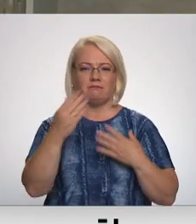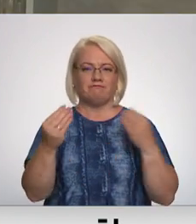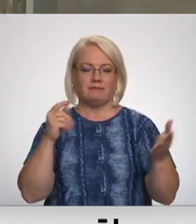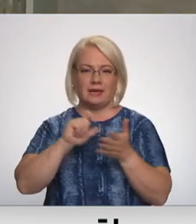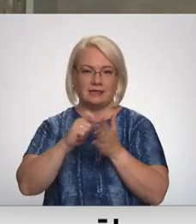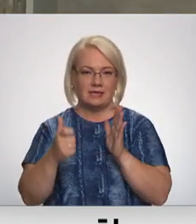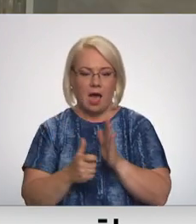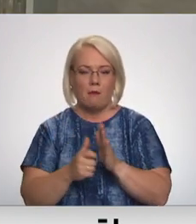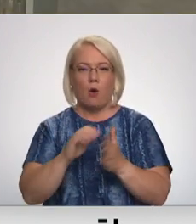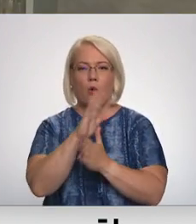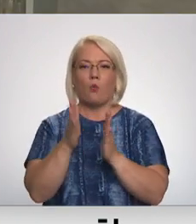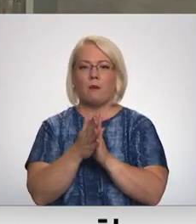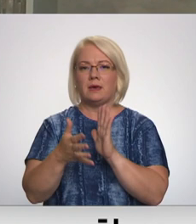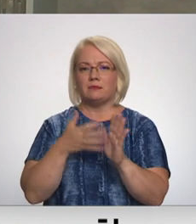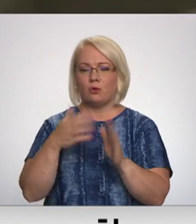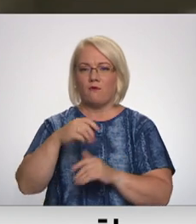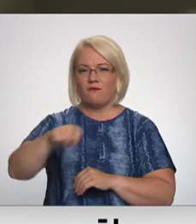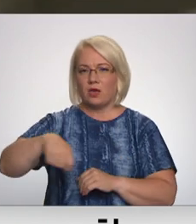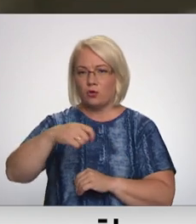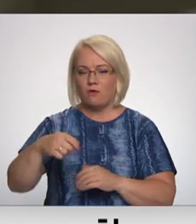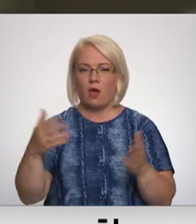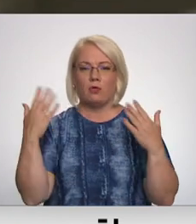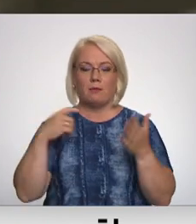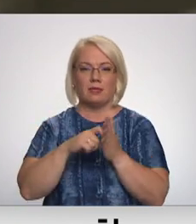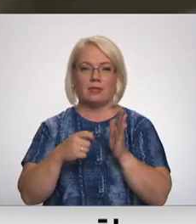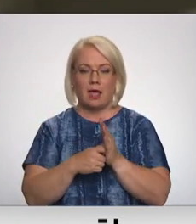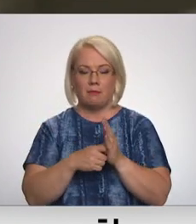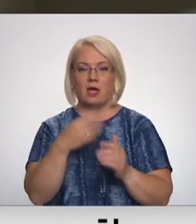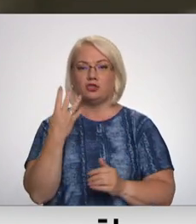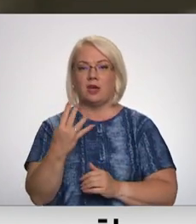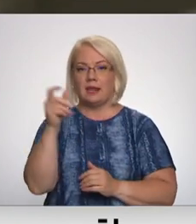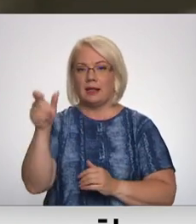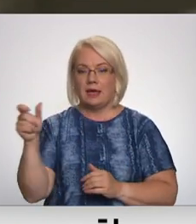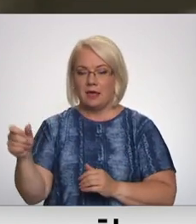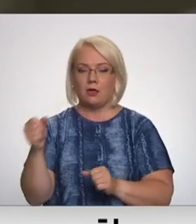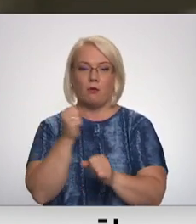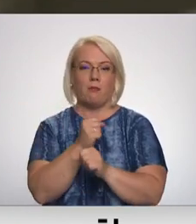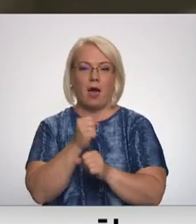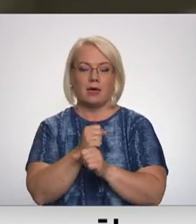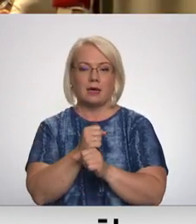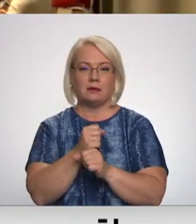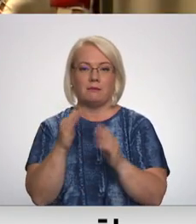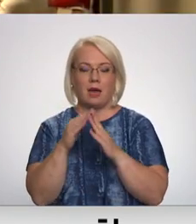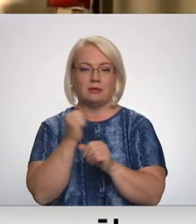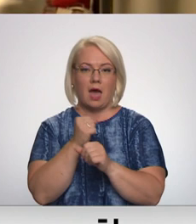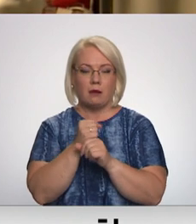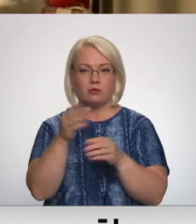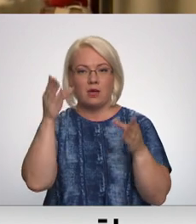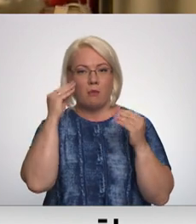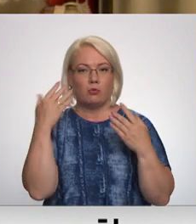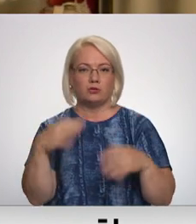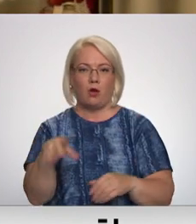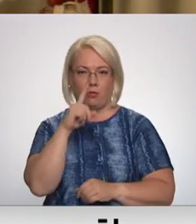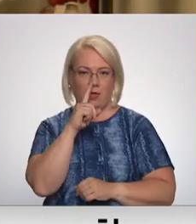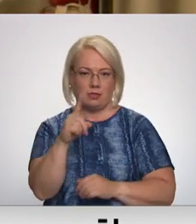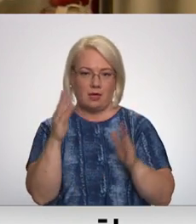arī koplietošanas virtuve un atpūtas telpa. Pirmie 4 klienti šeit dzīvo un mājas darbus apgūst jau nedēļu. Viņam ir